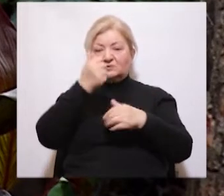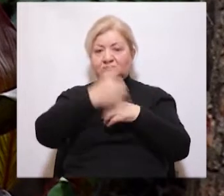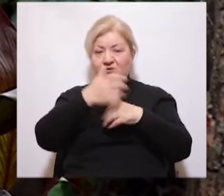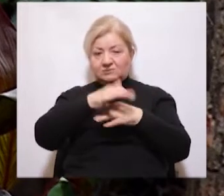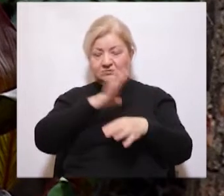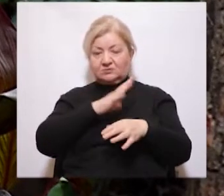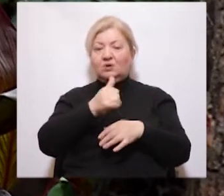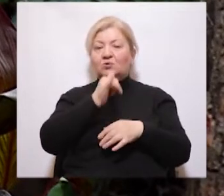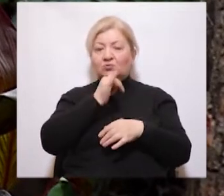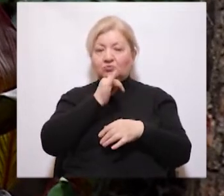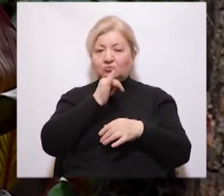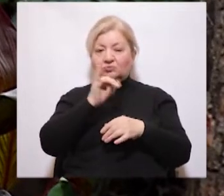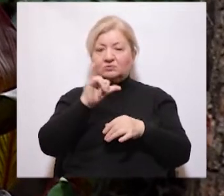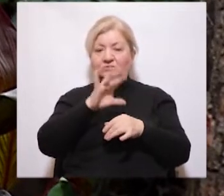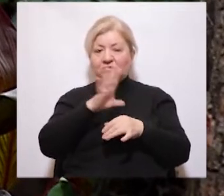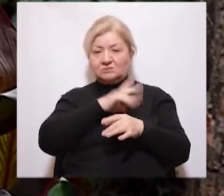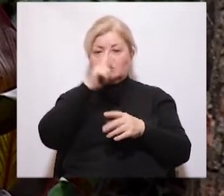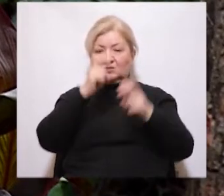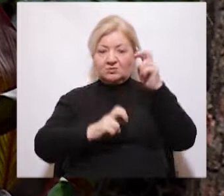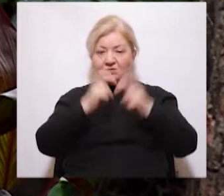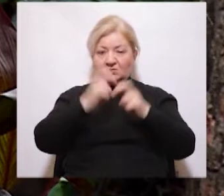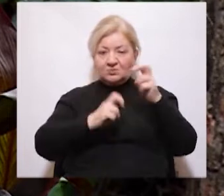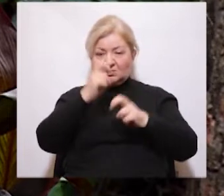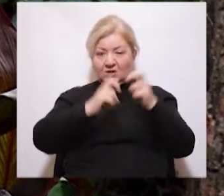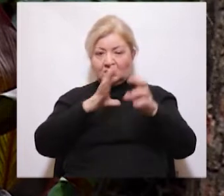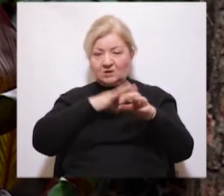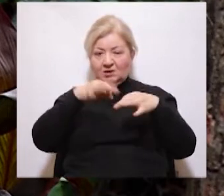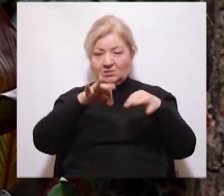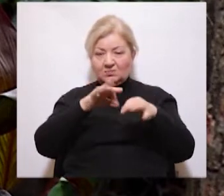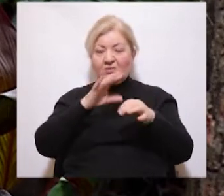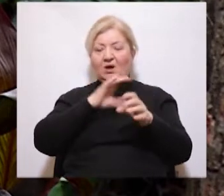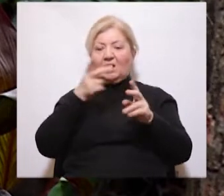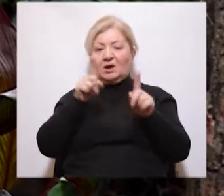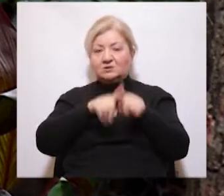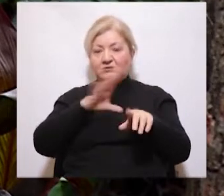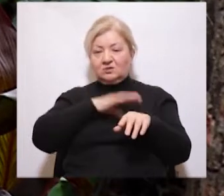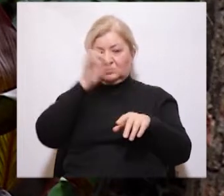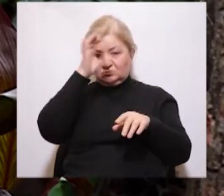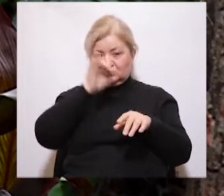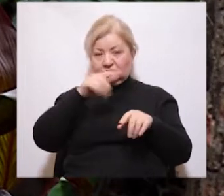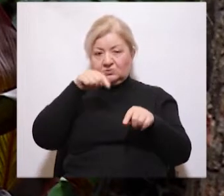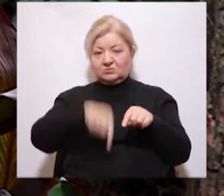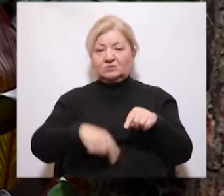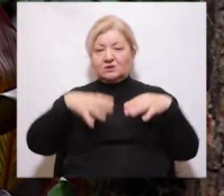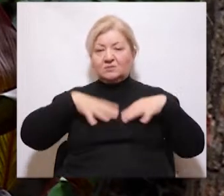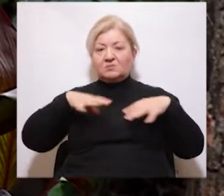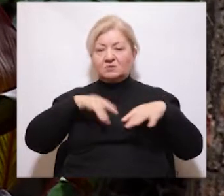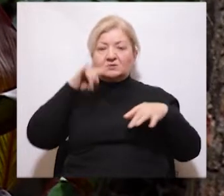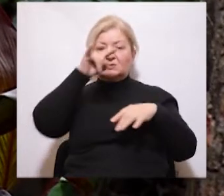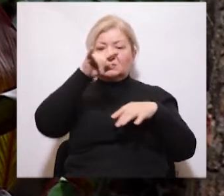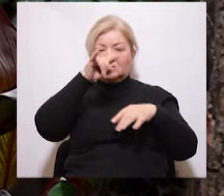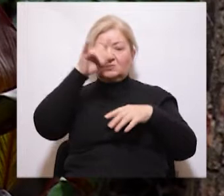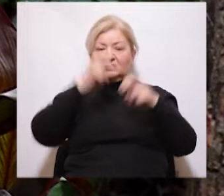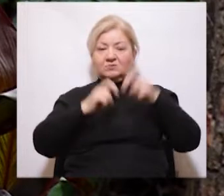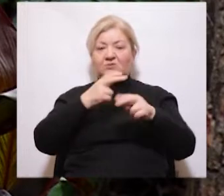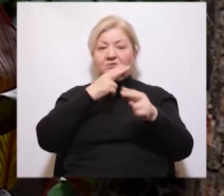მნიშვნელოვანი ცენტრები იყო ქუთაისი, სადაც მდებარეობდა ქუთაისის საავტომობილო ქარხანა, ასევე ცნობილი იყო თბილისის საავიაციო